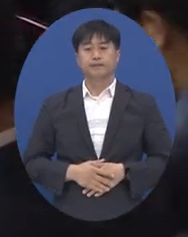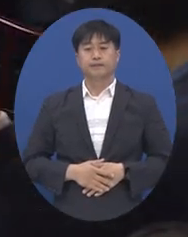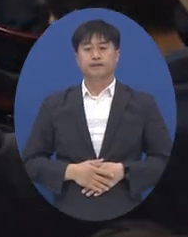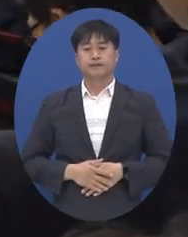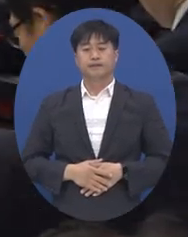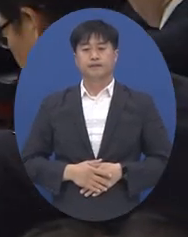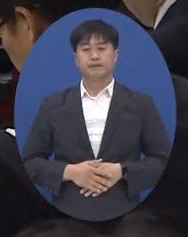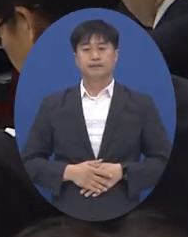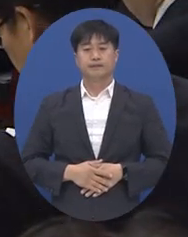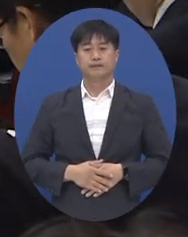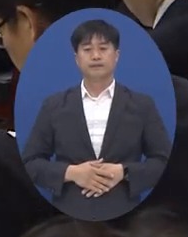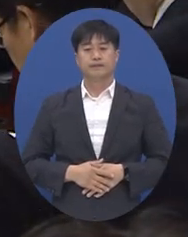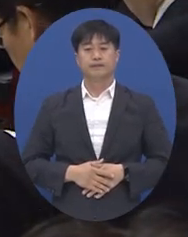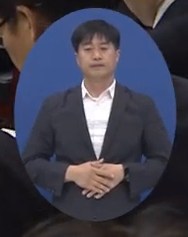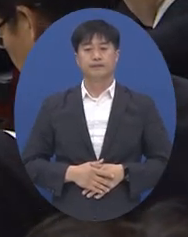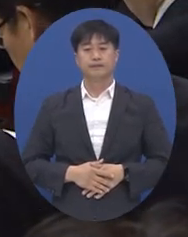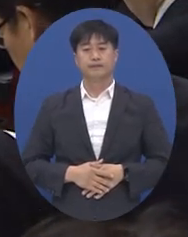최창수 있다